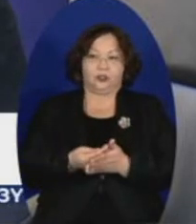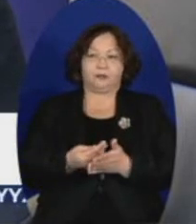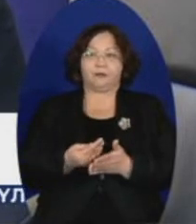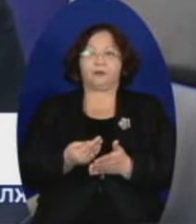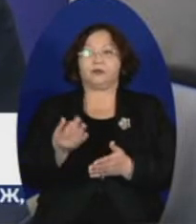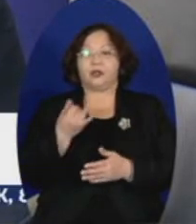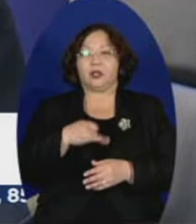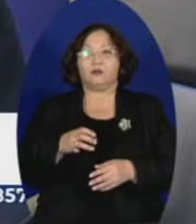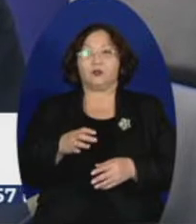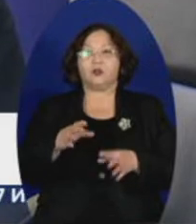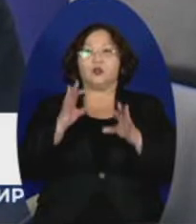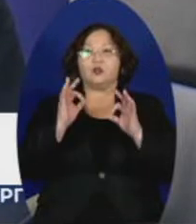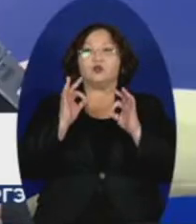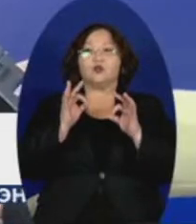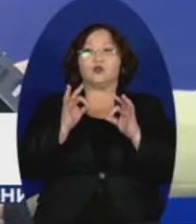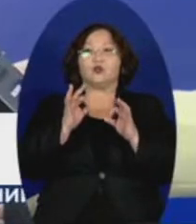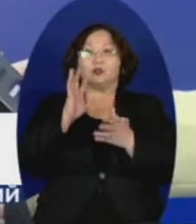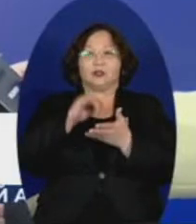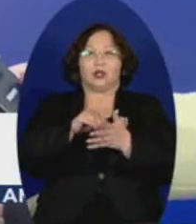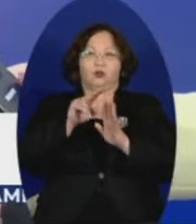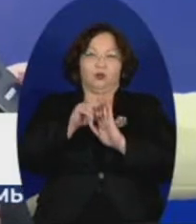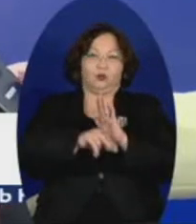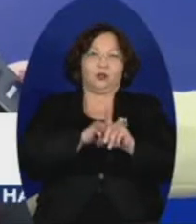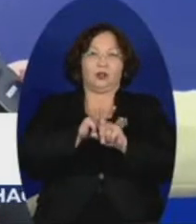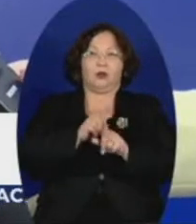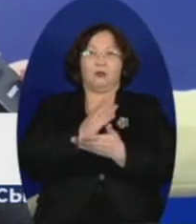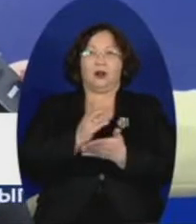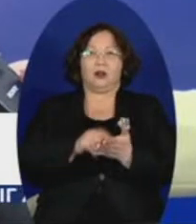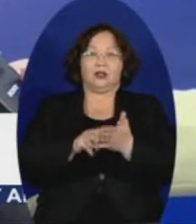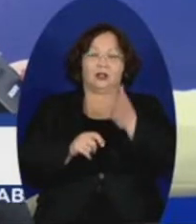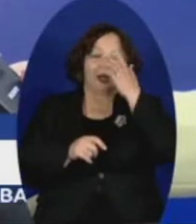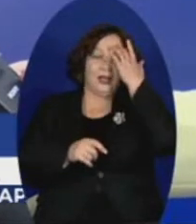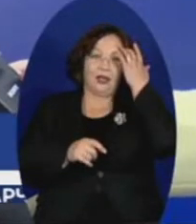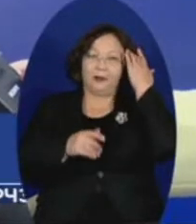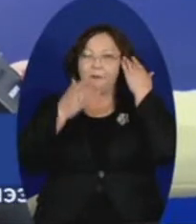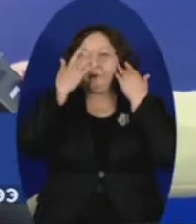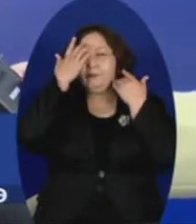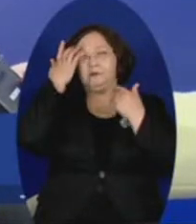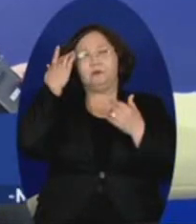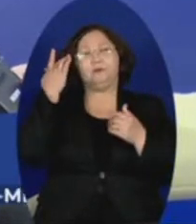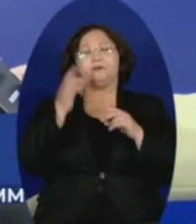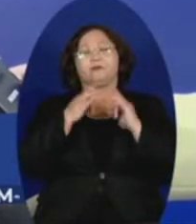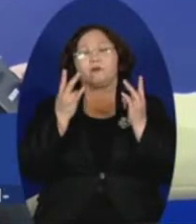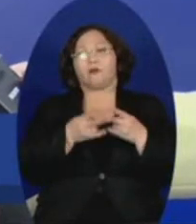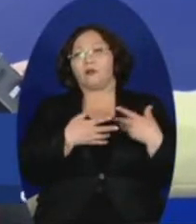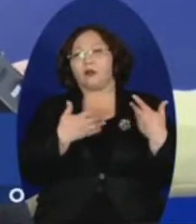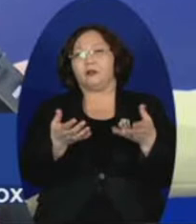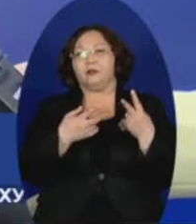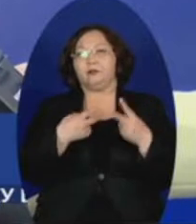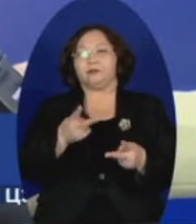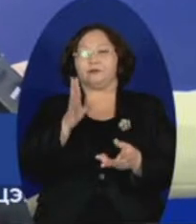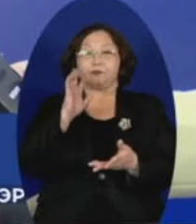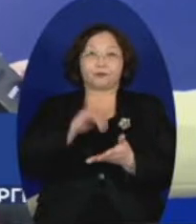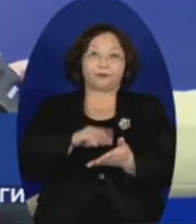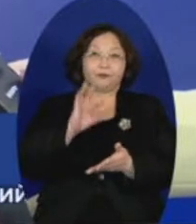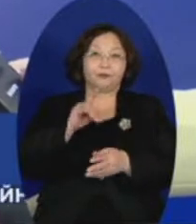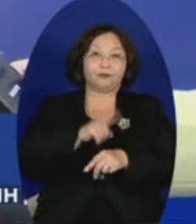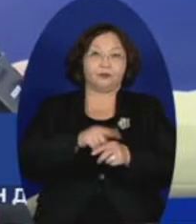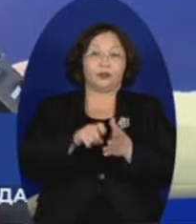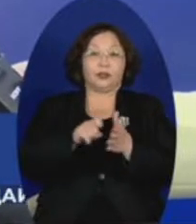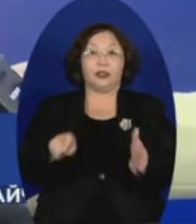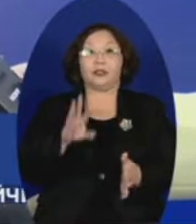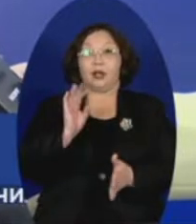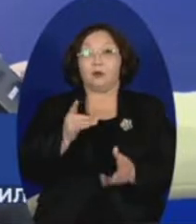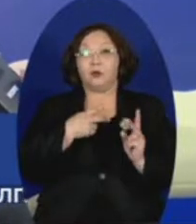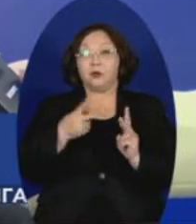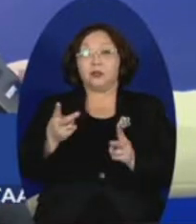чинь нэг юм брендингтэй байх хэрэгтэй. Иргэнд үзүүлэх үйлчилгээний одоо стандартууд гээд ямар цаг хугацаанд ямар үйлчилгээ хэн